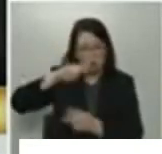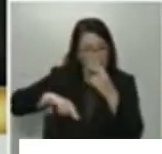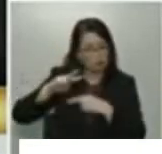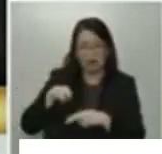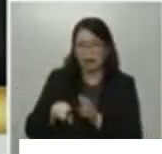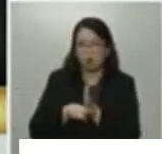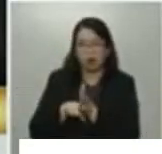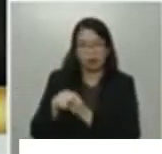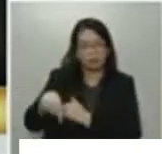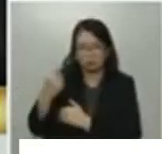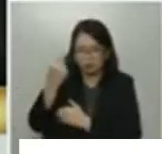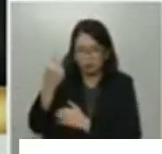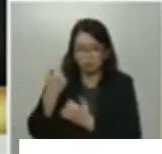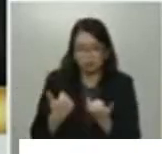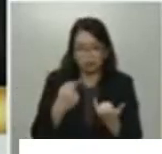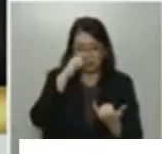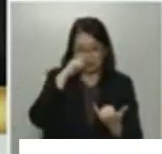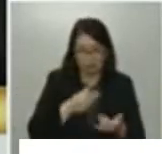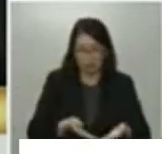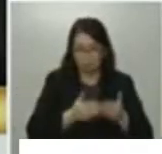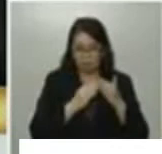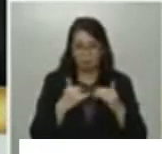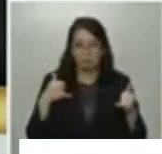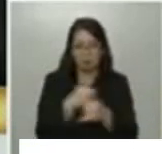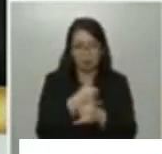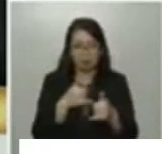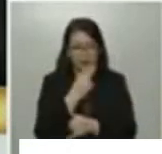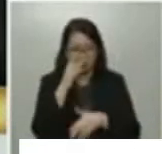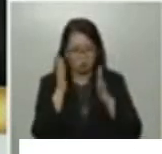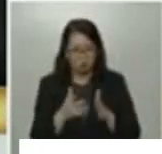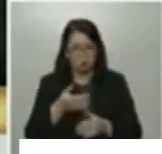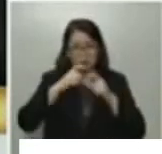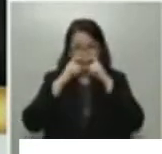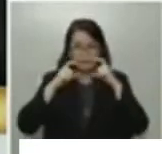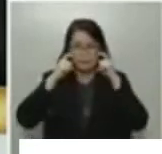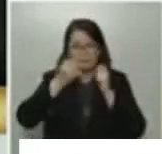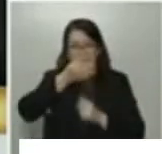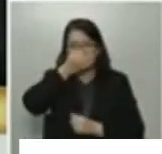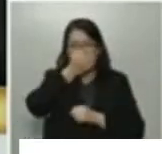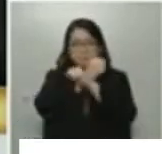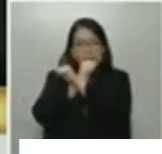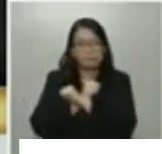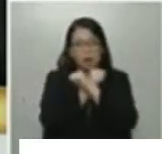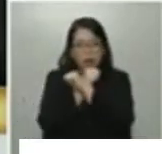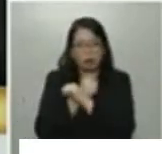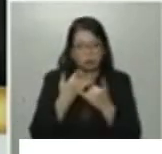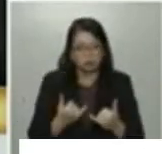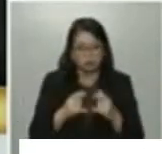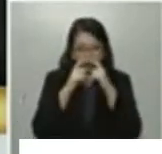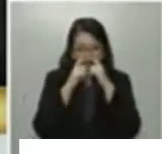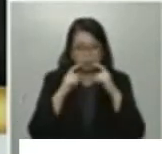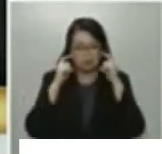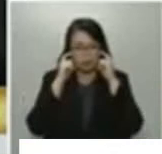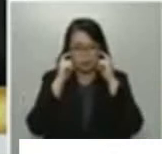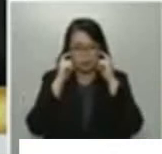เราก็เห็นชัดเจนว่าเดินไปไหนมาไหนก็เห็นคนปิดผ้าอนามัยครับแ